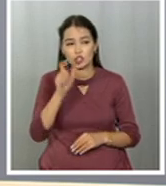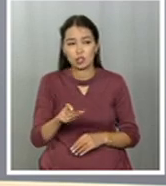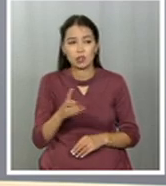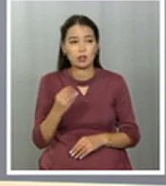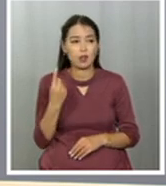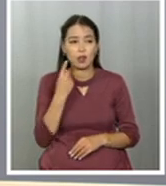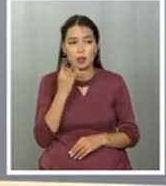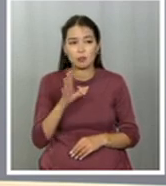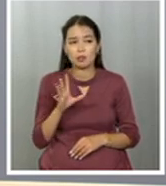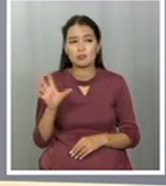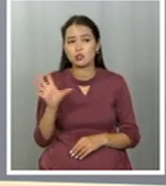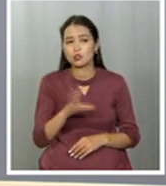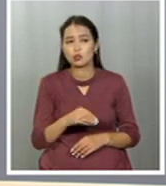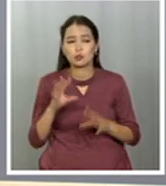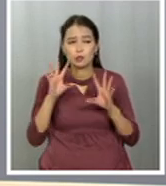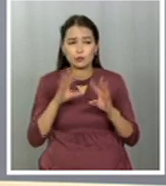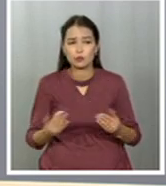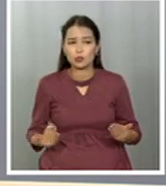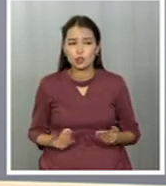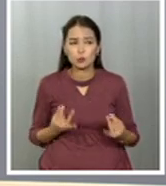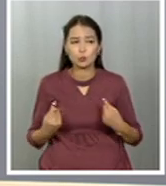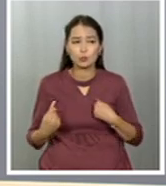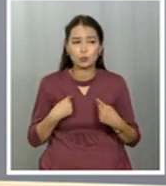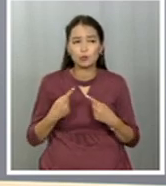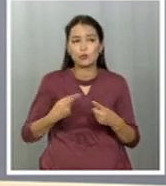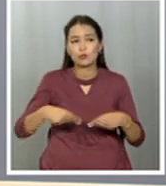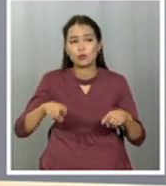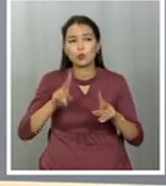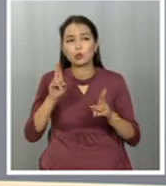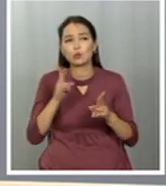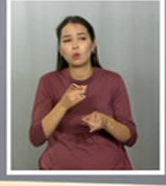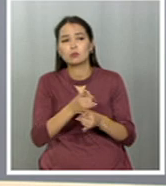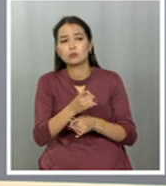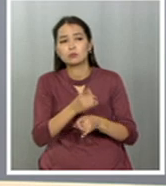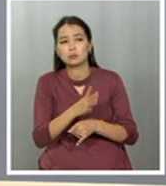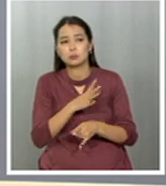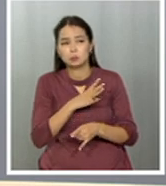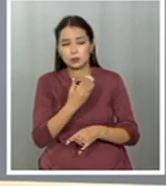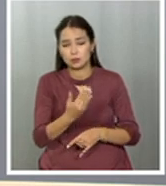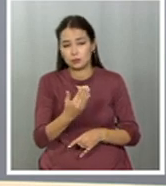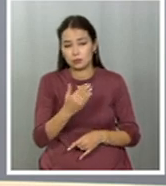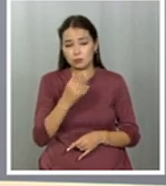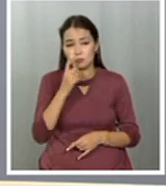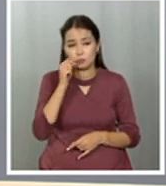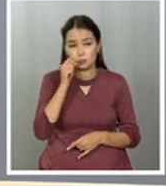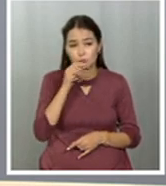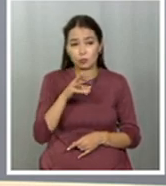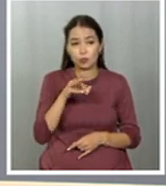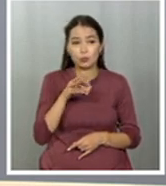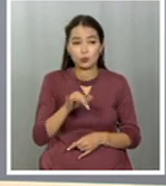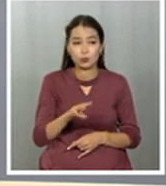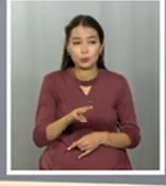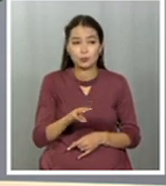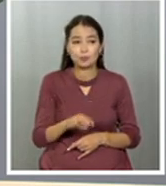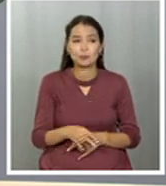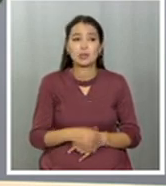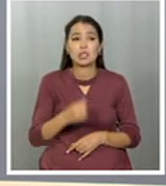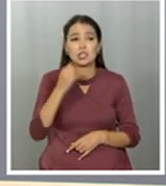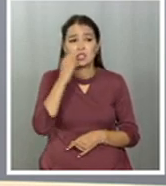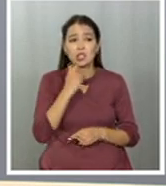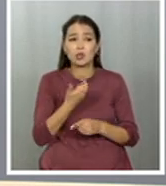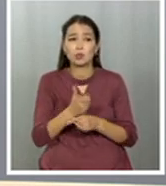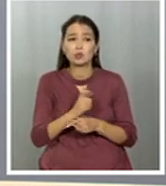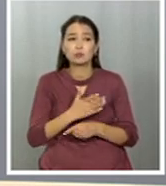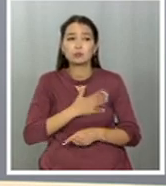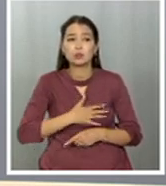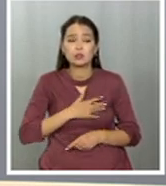свою жизнь и мухи, вдруг осмелился перечить у раскола? Предположение учащихся. Старик очень переживал из-за